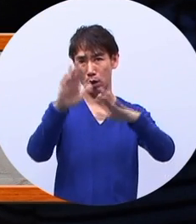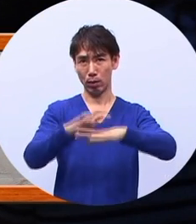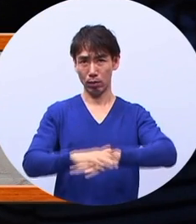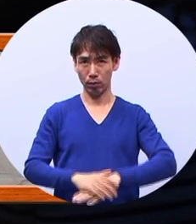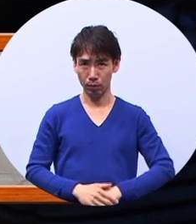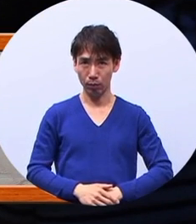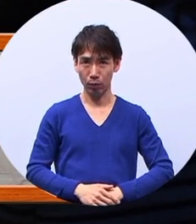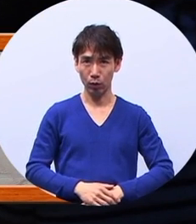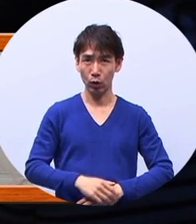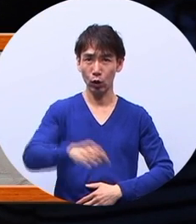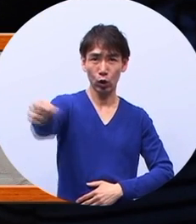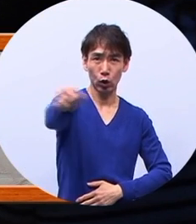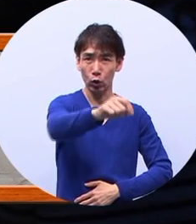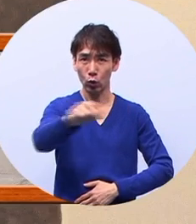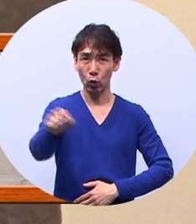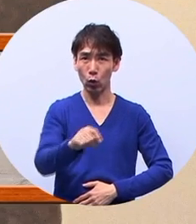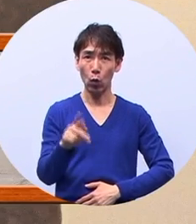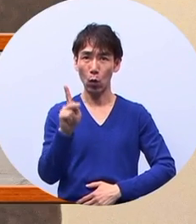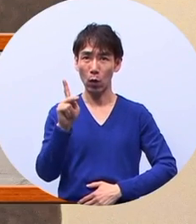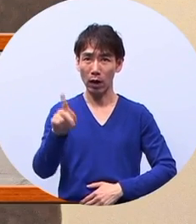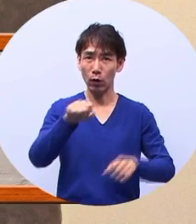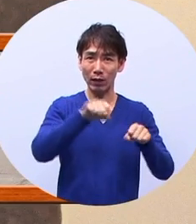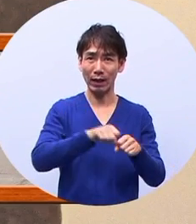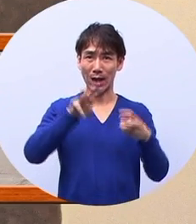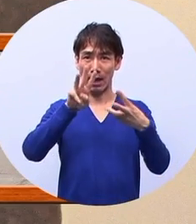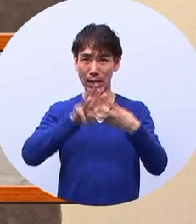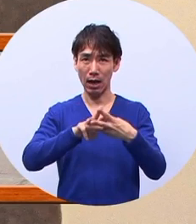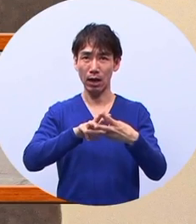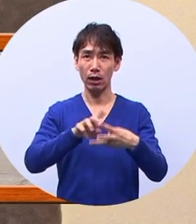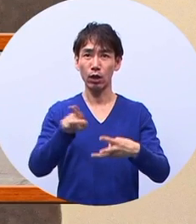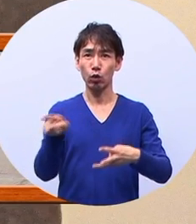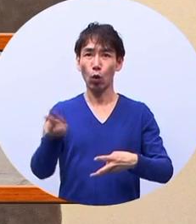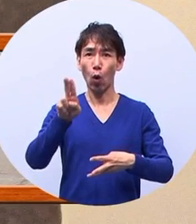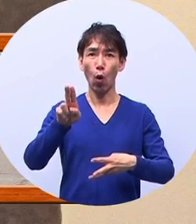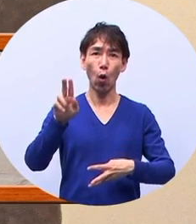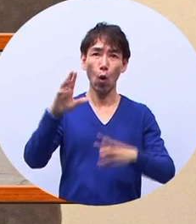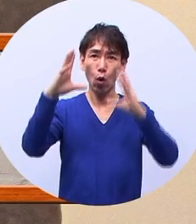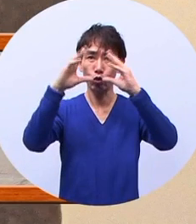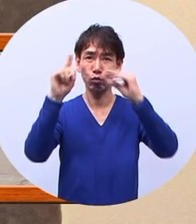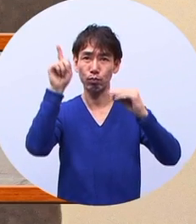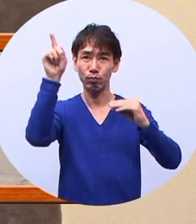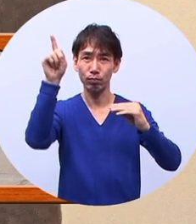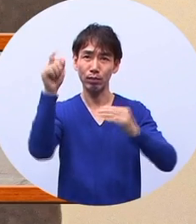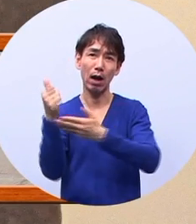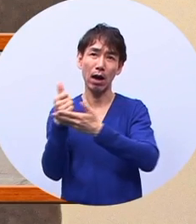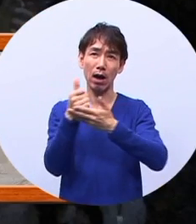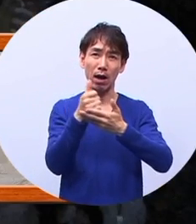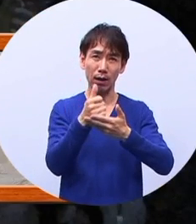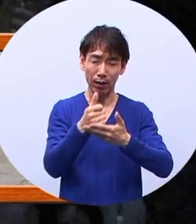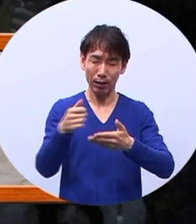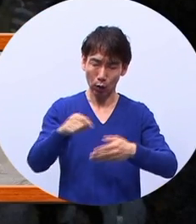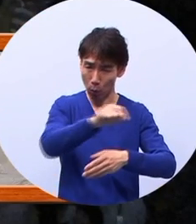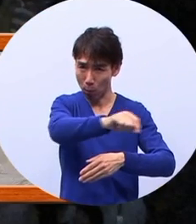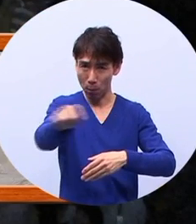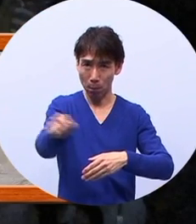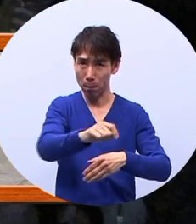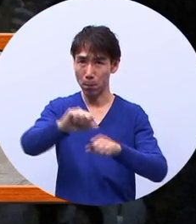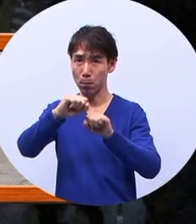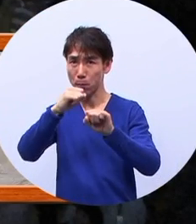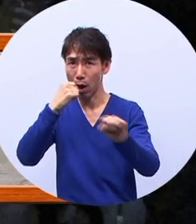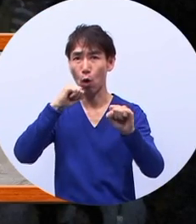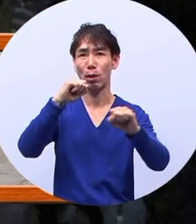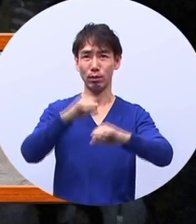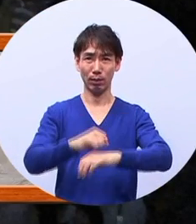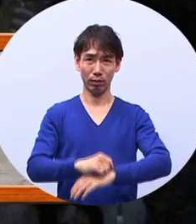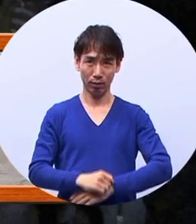が、お越しいただきましてですね、最終日あたりには書道パフォーマンスなどもね、予定されていますので、いろんな、イベント